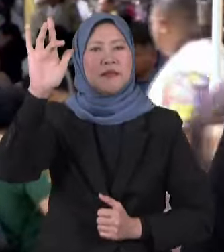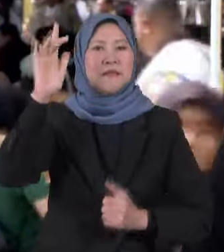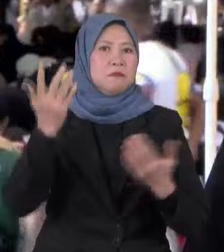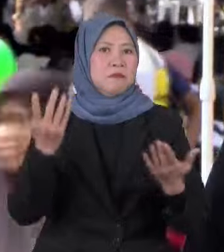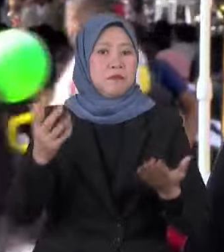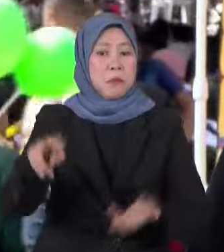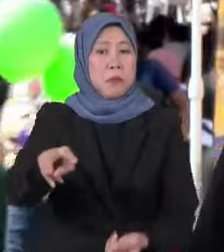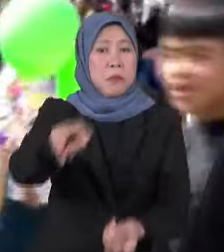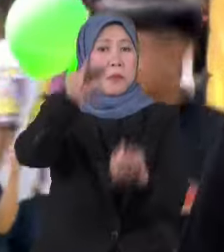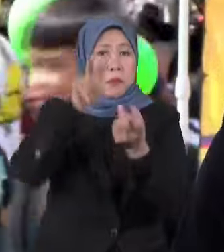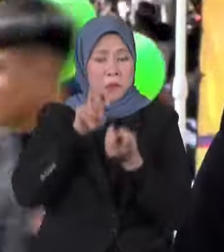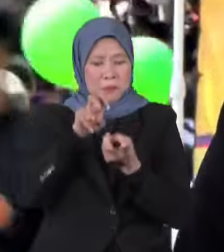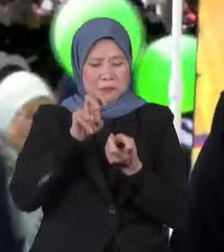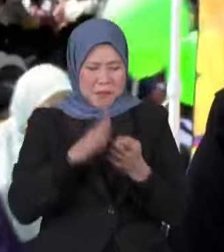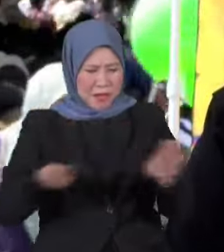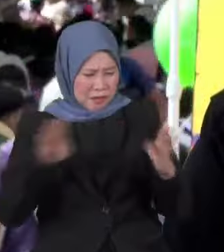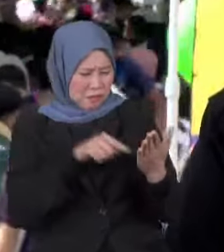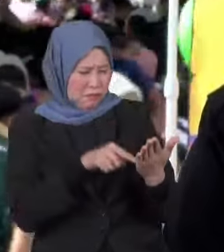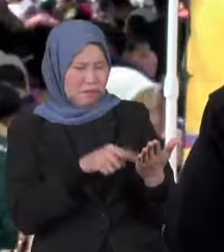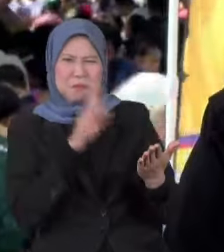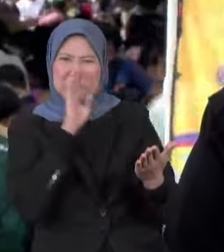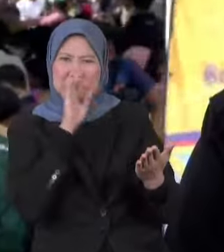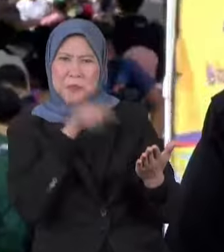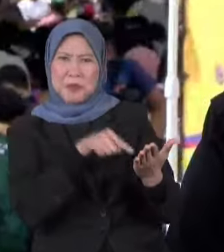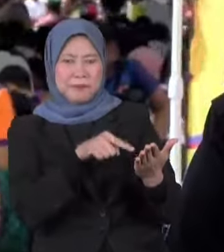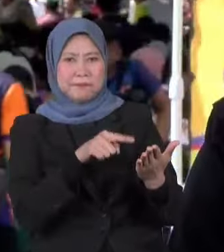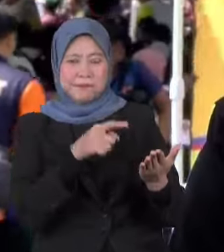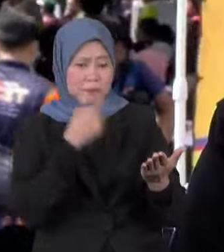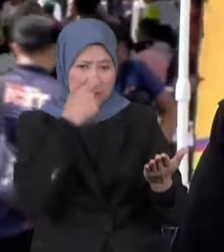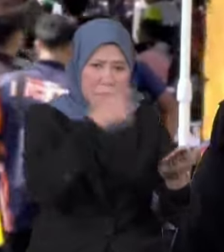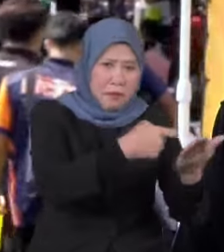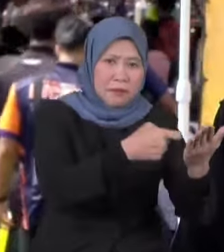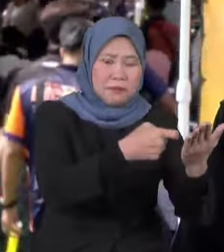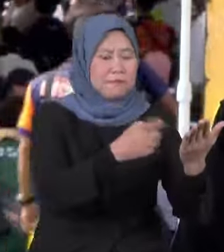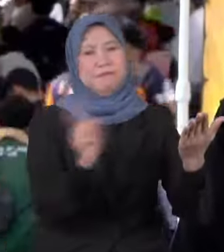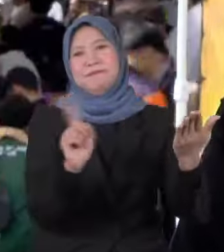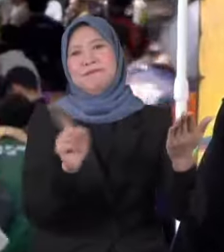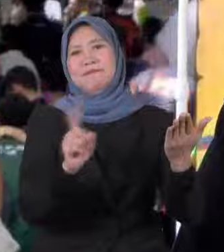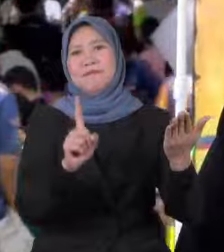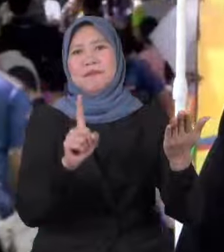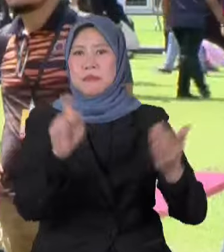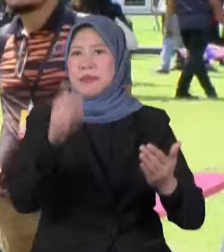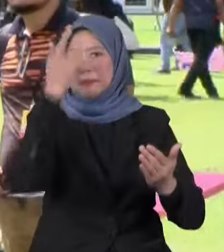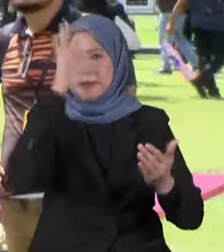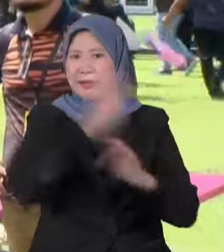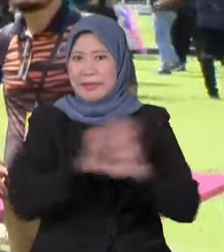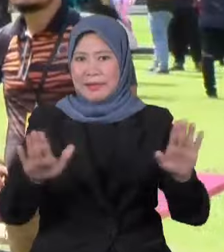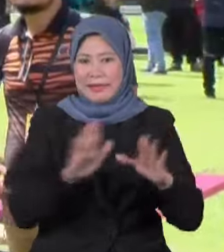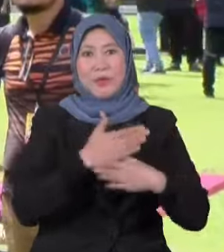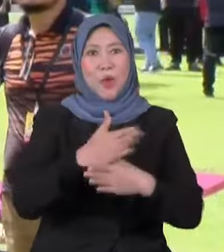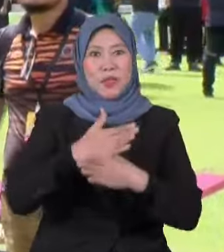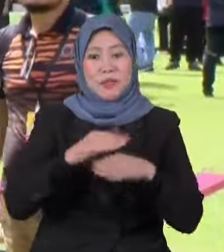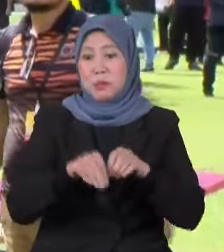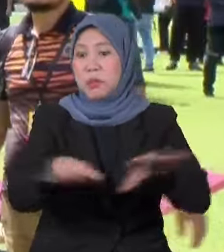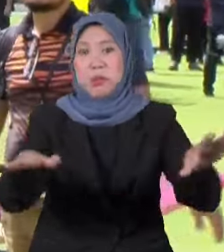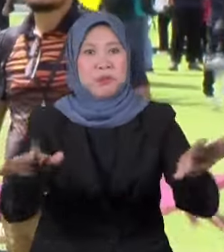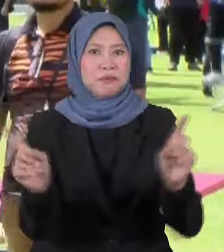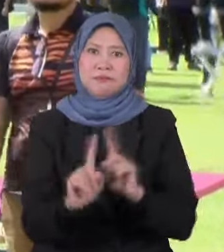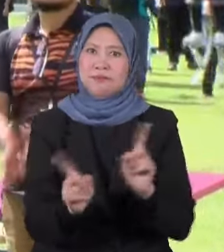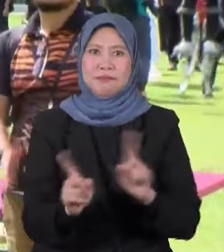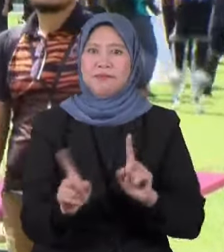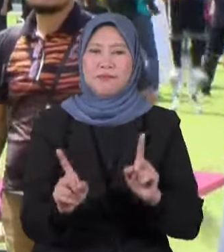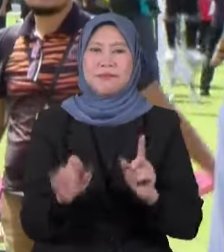berita-berita palsu dan juga bukan sebarangan berkongsi apa-apa berita di media sosial. Okay, tak pasti bagi, jangan kongsi. Tak pasti jangan kongsi.